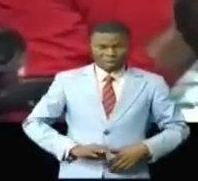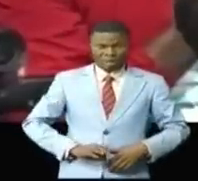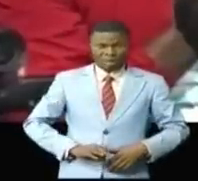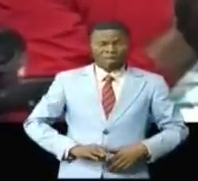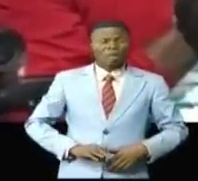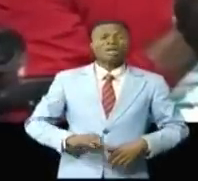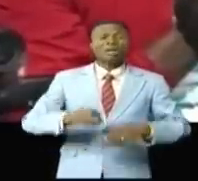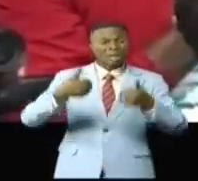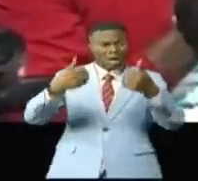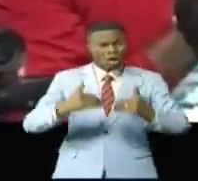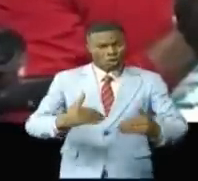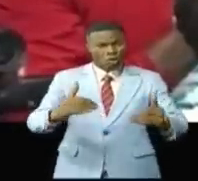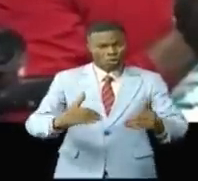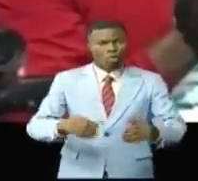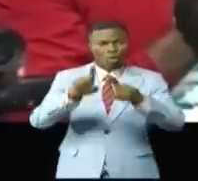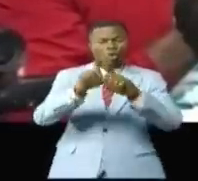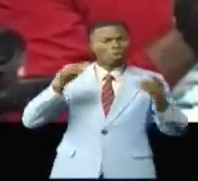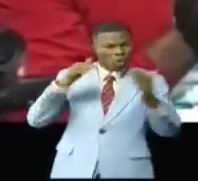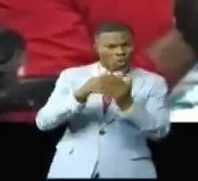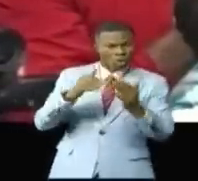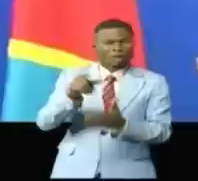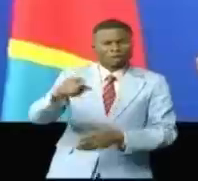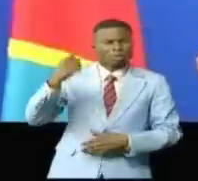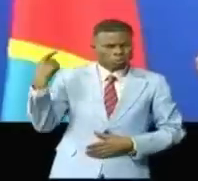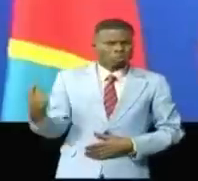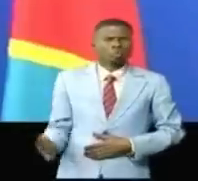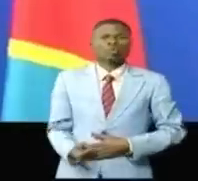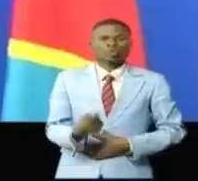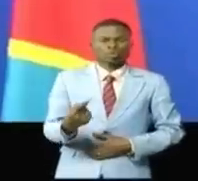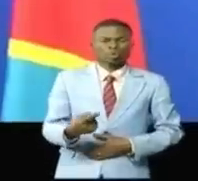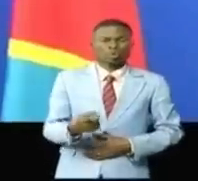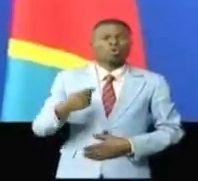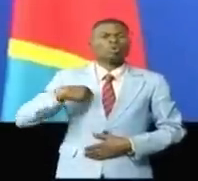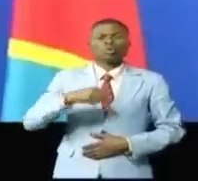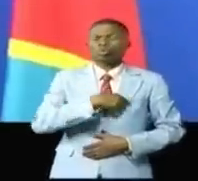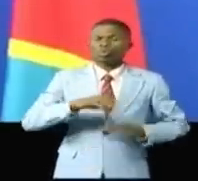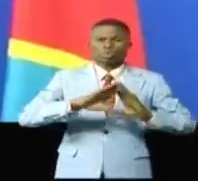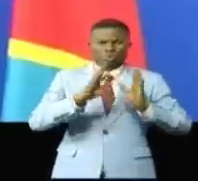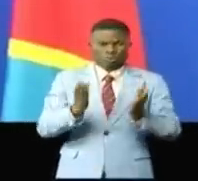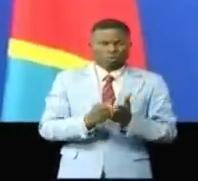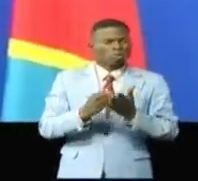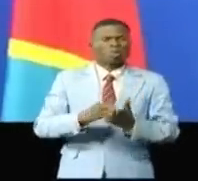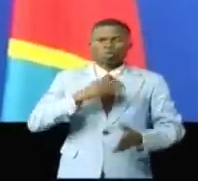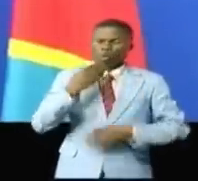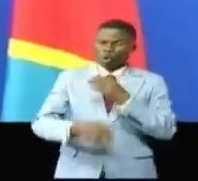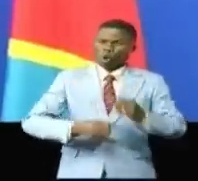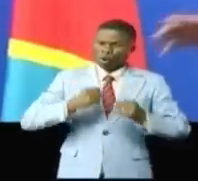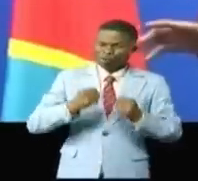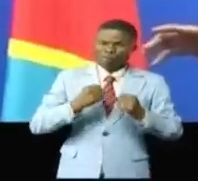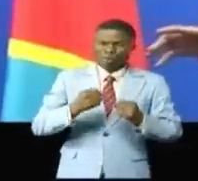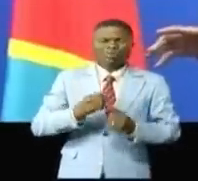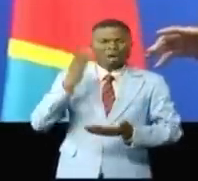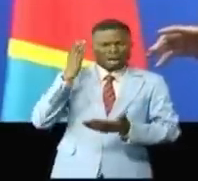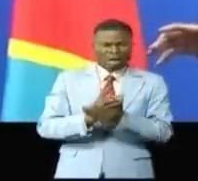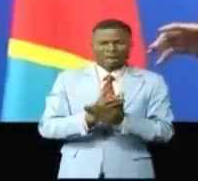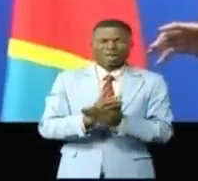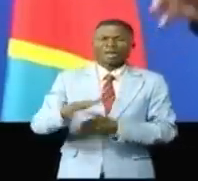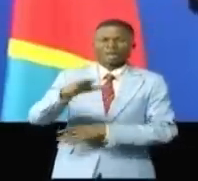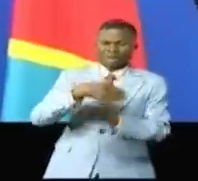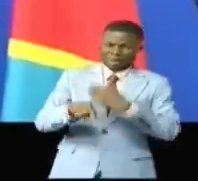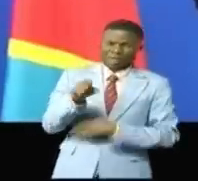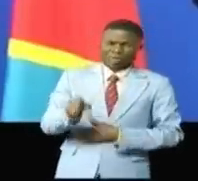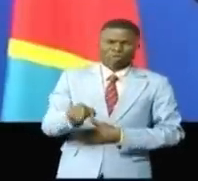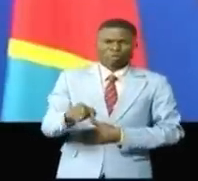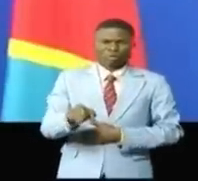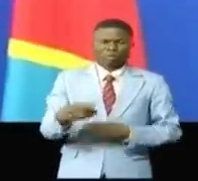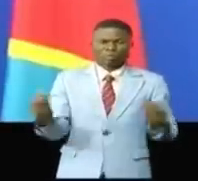la lobby, yé pe ba koubundisa yé kaka. C'est qu'au biso, tout élément, cette fois-ci, tout signe sango une fois pour toutes. Parce